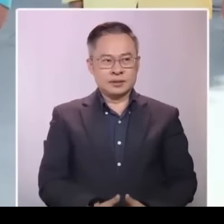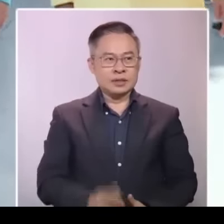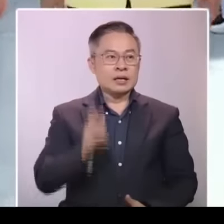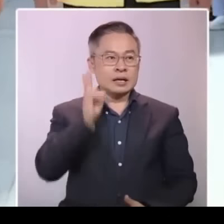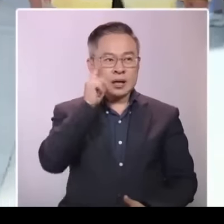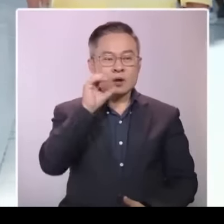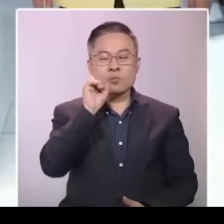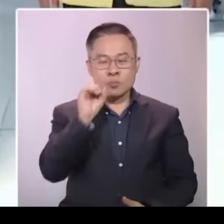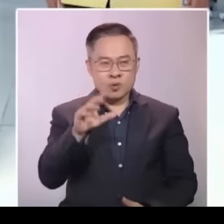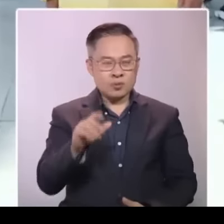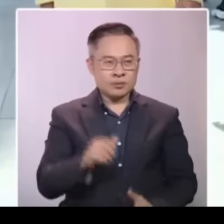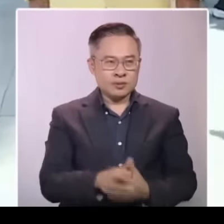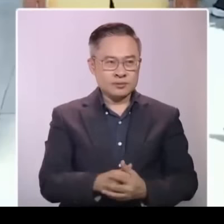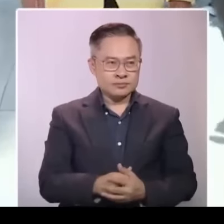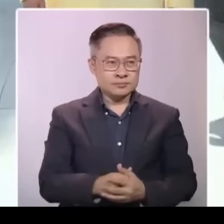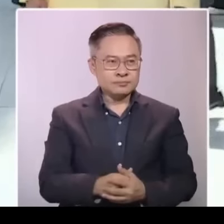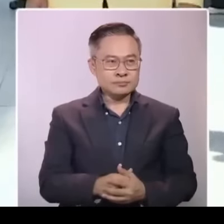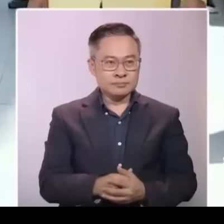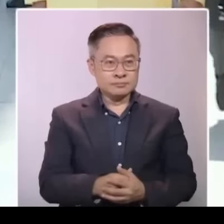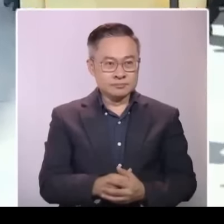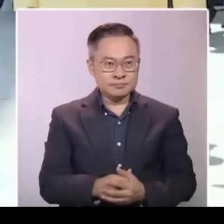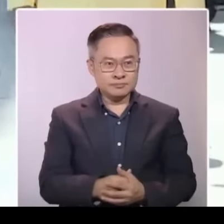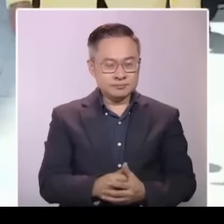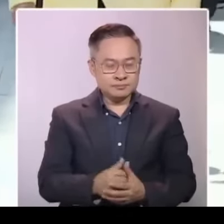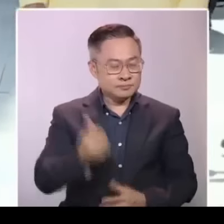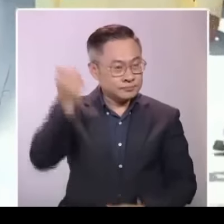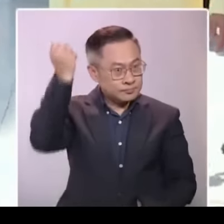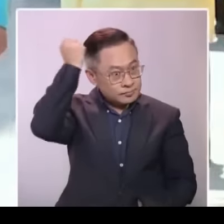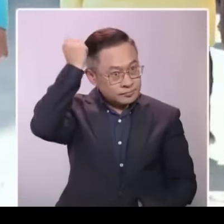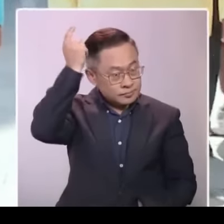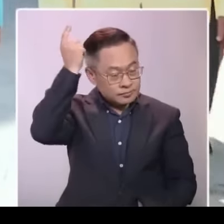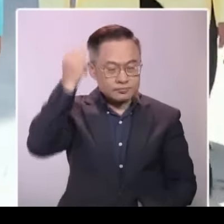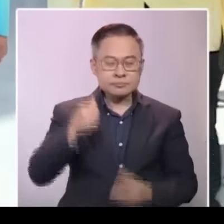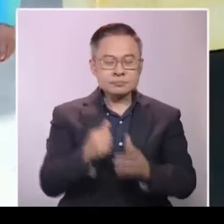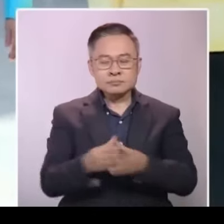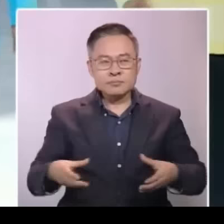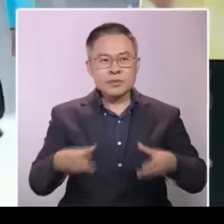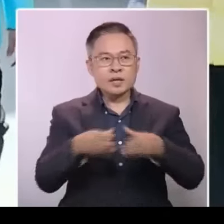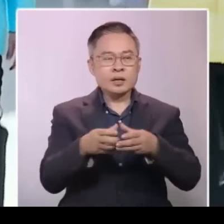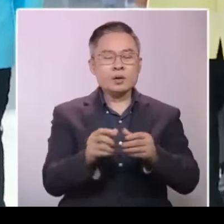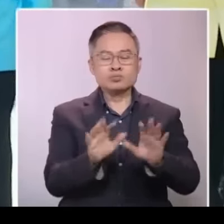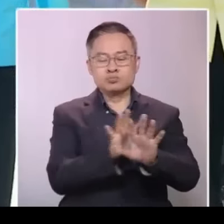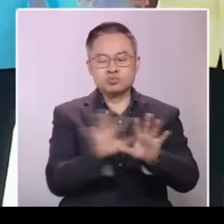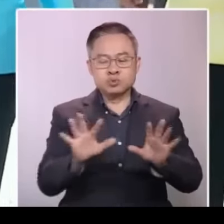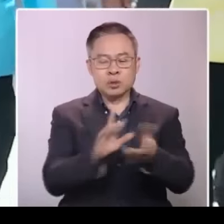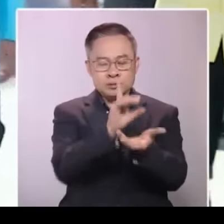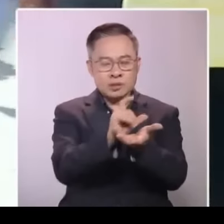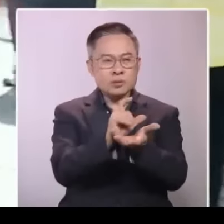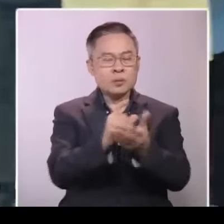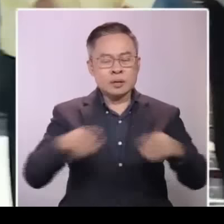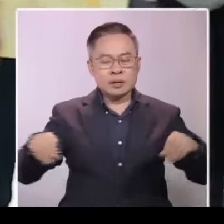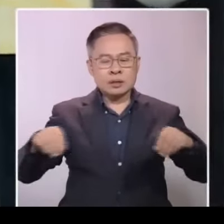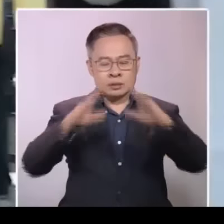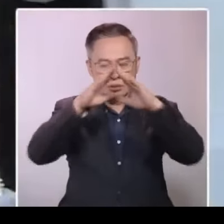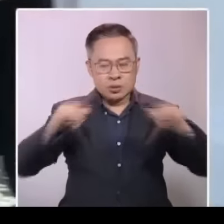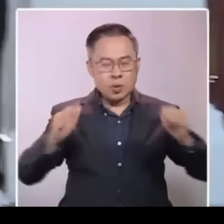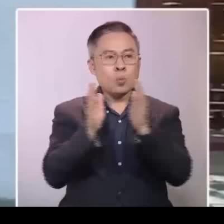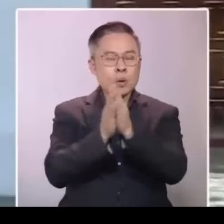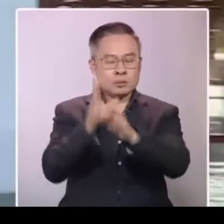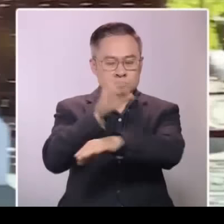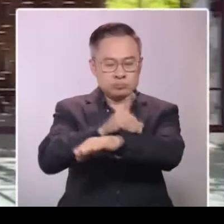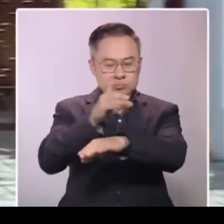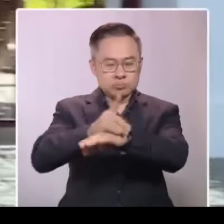วแบบนี้ออกมานะ หลังจากนั้นค่ะท่านนายกรัฐมนตรีและคณะก็ได้เดินออกมาถ่ายภาพหมู่ร่วมกันนะคะหน้าวัดพระศรีรัตนศาสดาราม